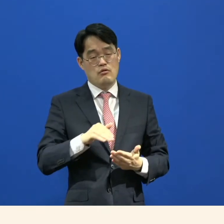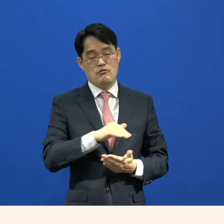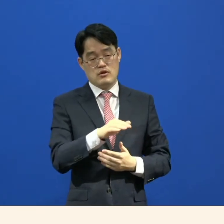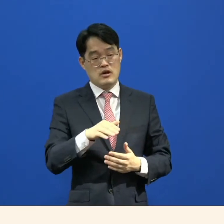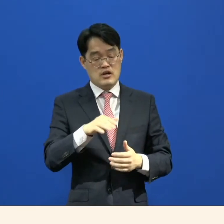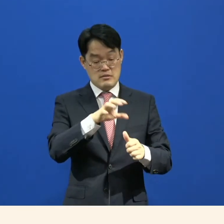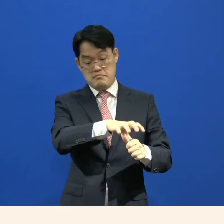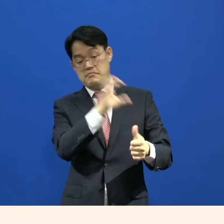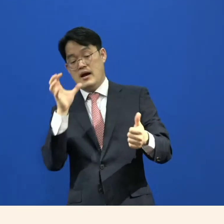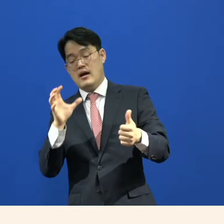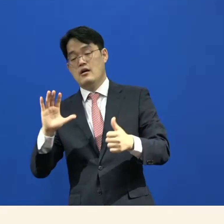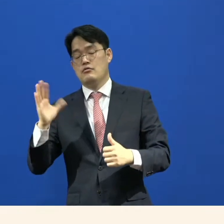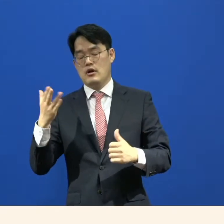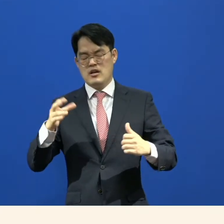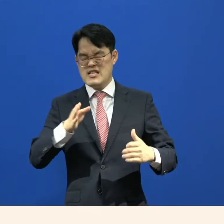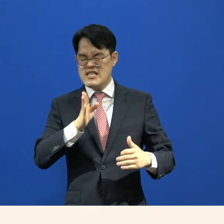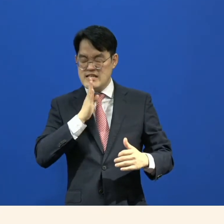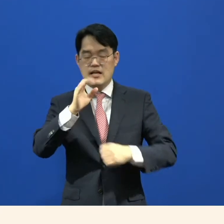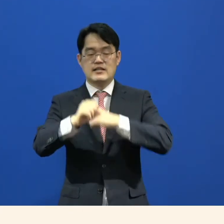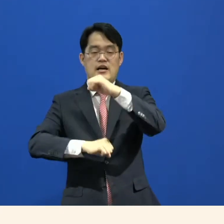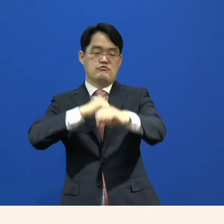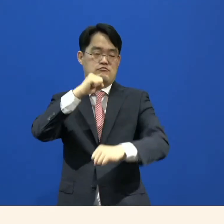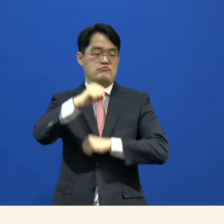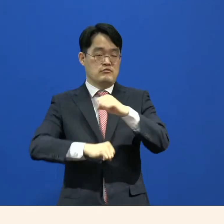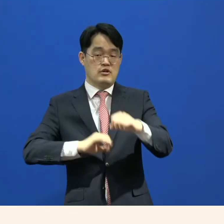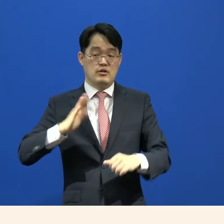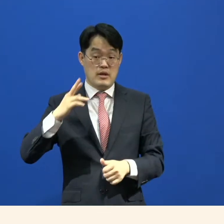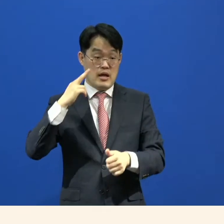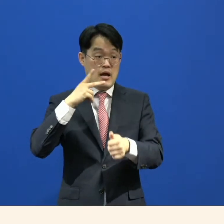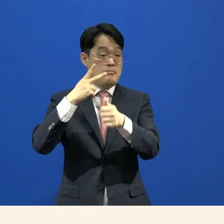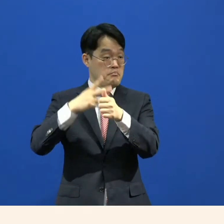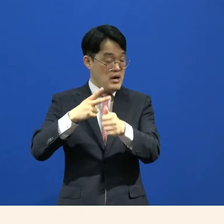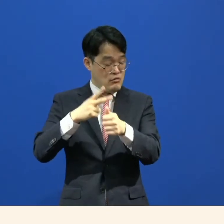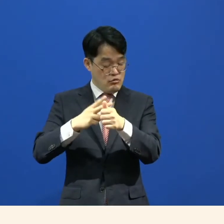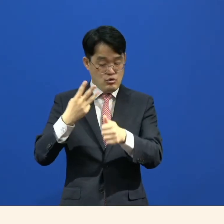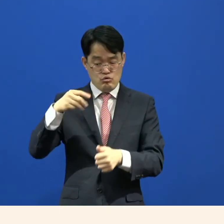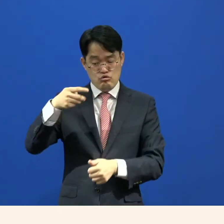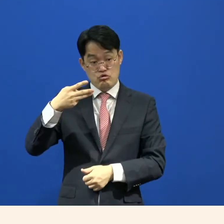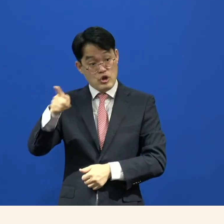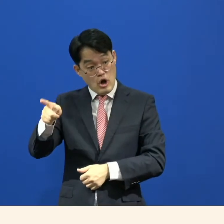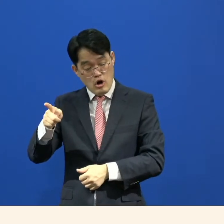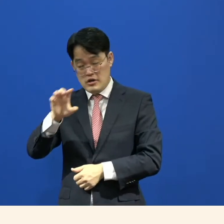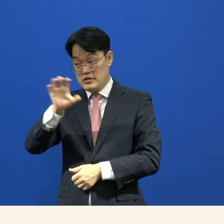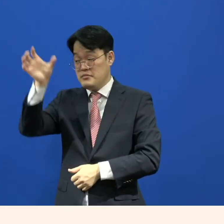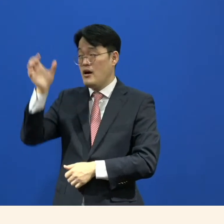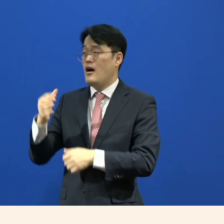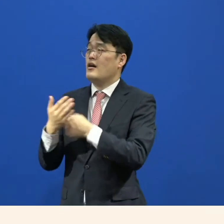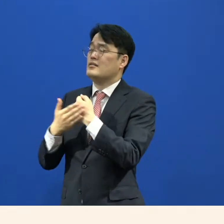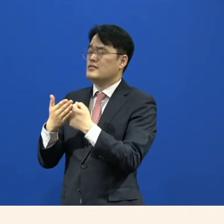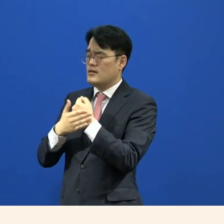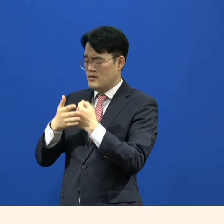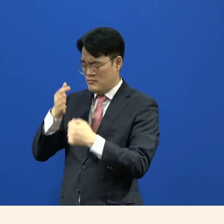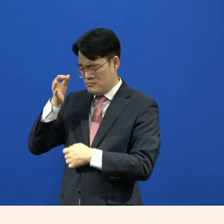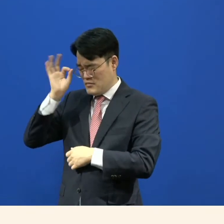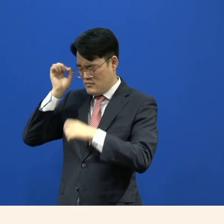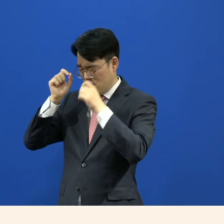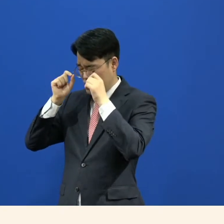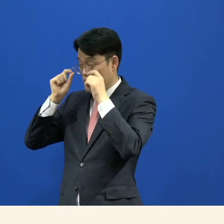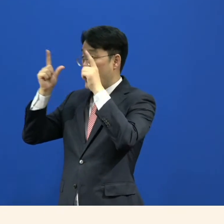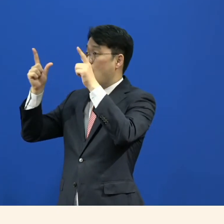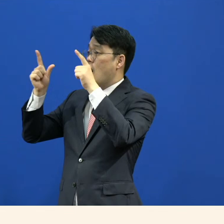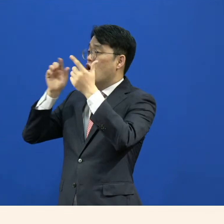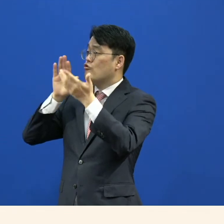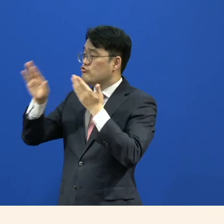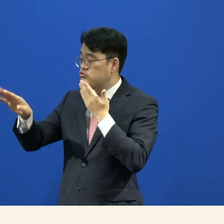바울이나 마틴 루터나 이 놀라운 십자가의 은혜를 깨닫고 나니까 비로소 새로운 삶이 있고 그들의 무겁게